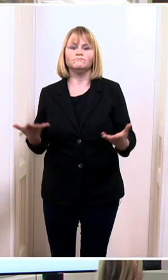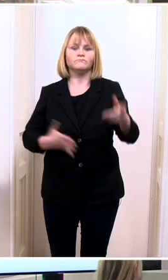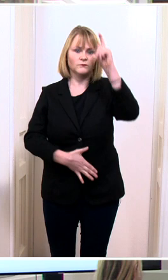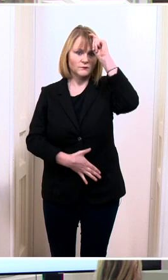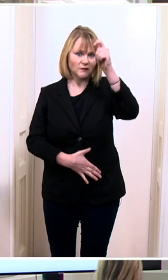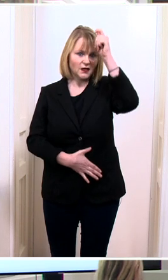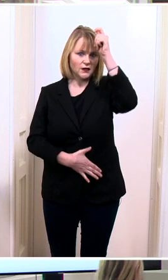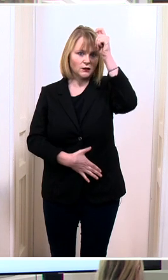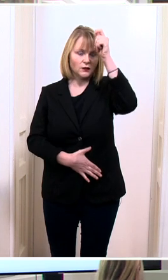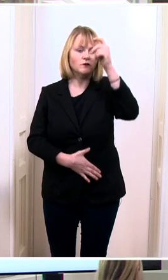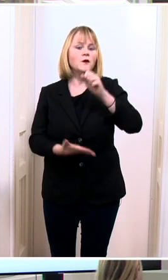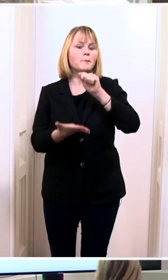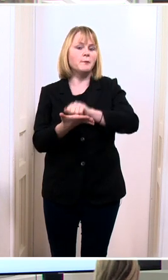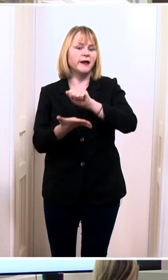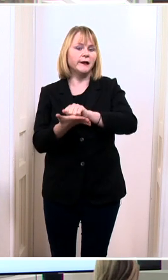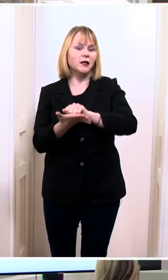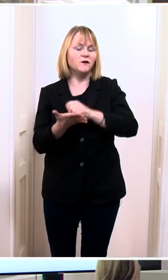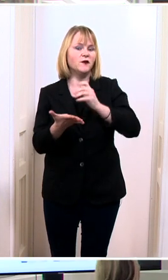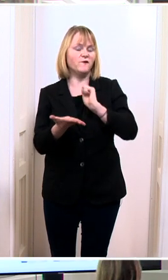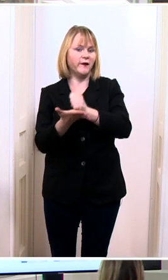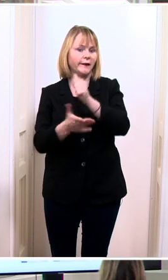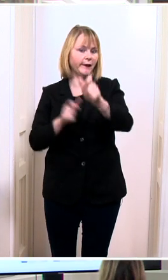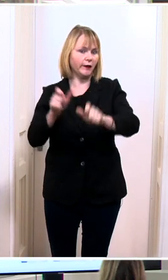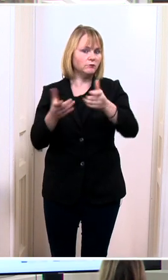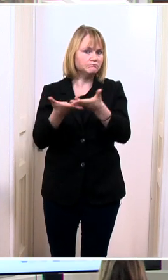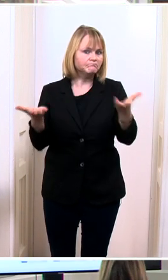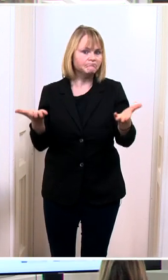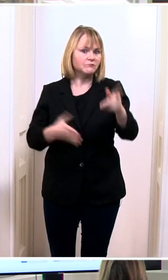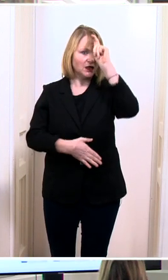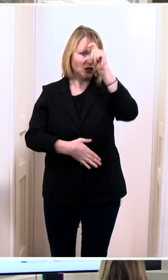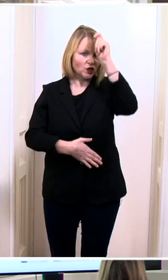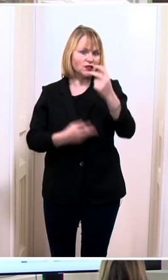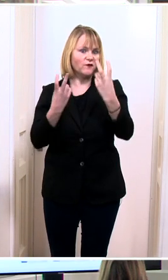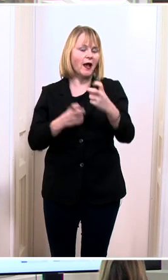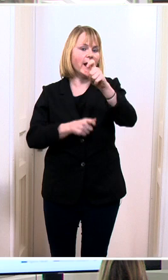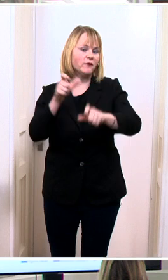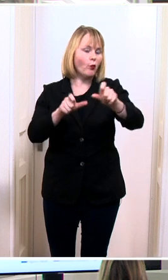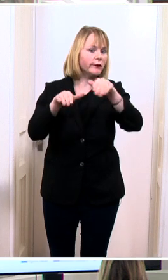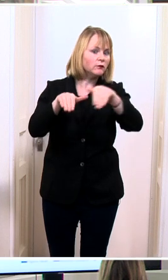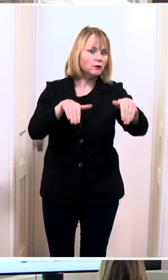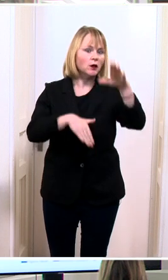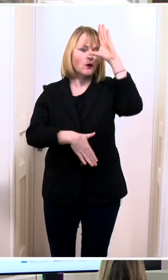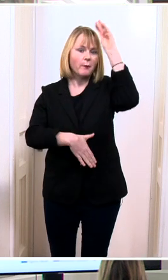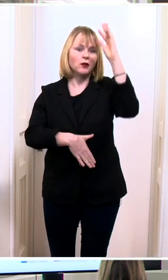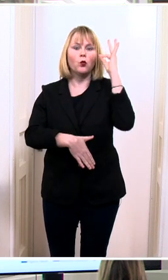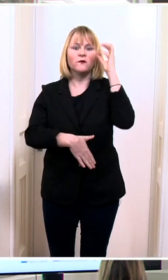Sehr geehrte Medienvertreterinnen und Medienvertreter, geschätzte Einwohnerinnen und Einwohner zu